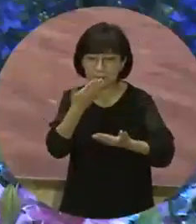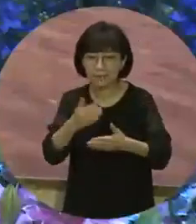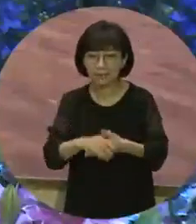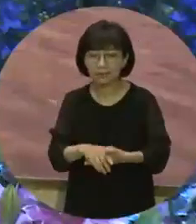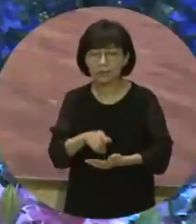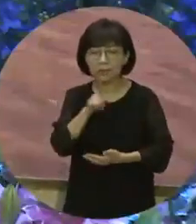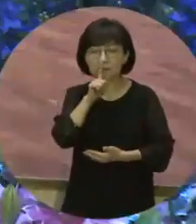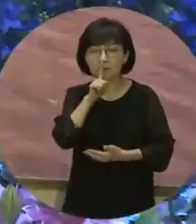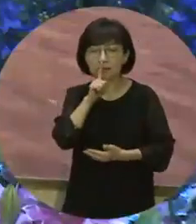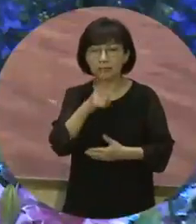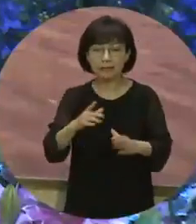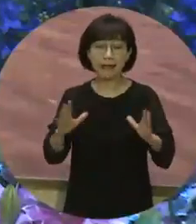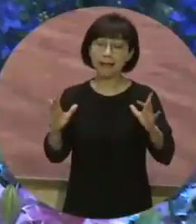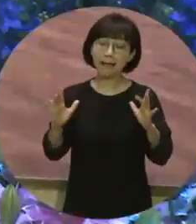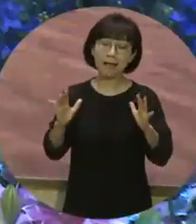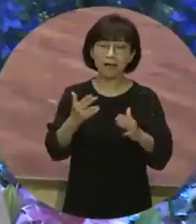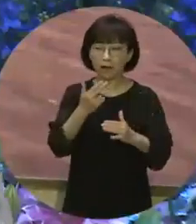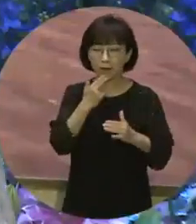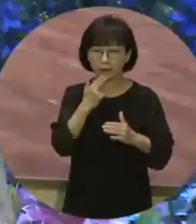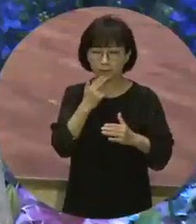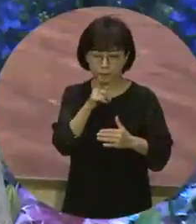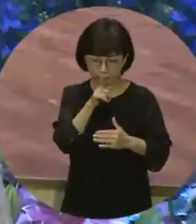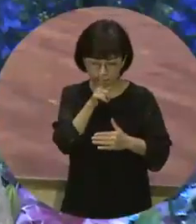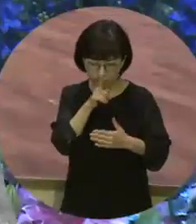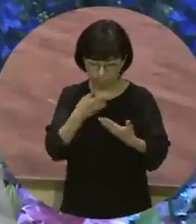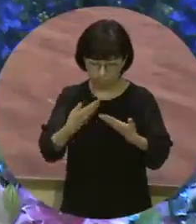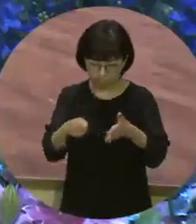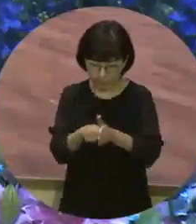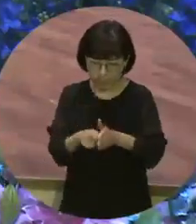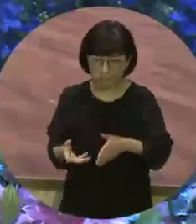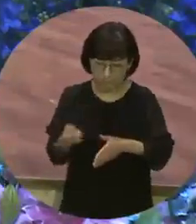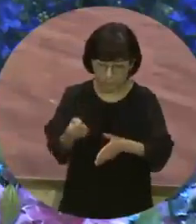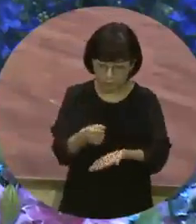않고 계산하지 않고 믿습니다. 믿음으로.